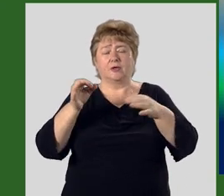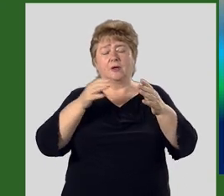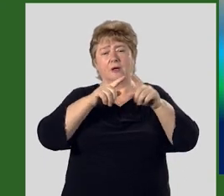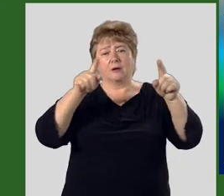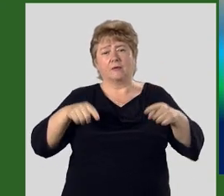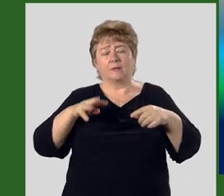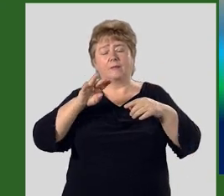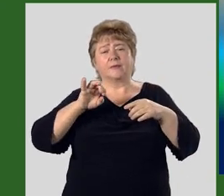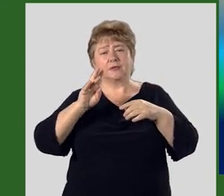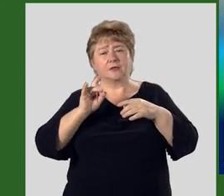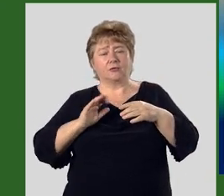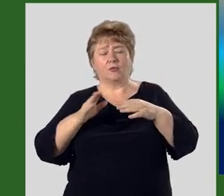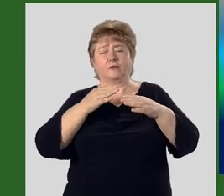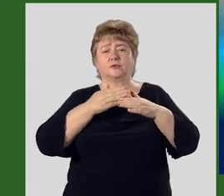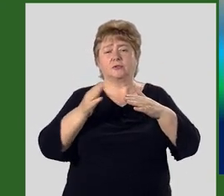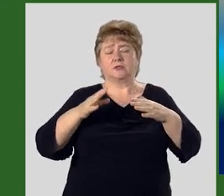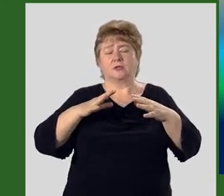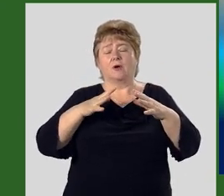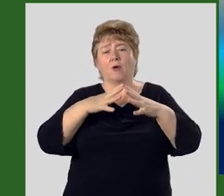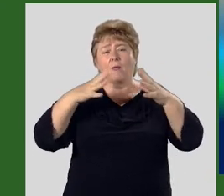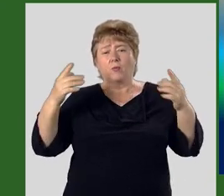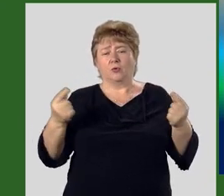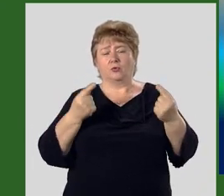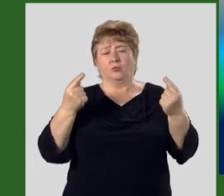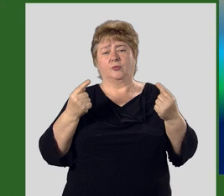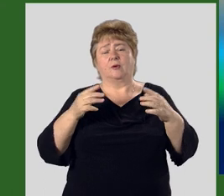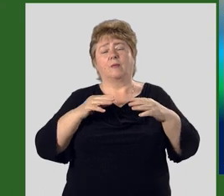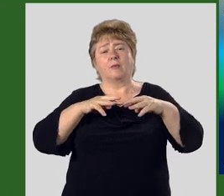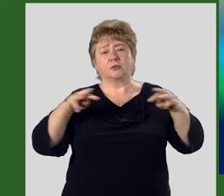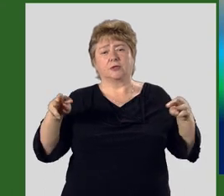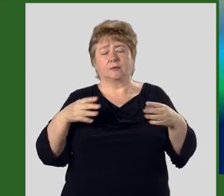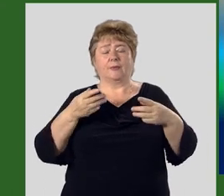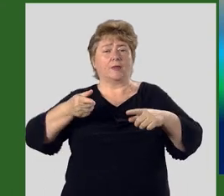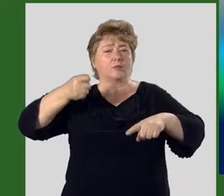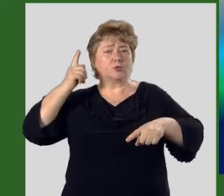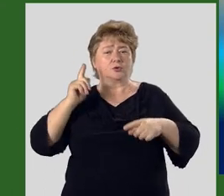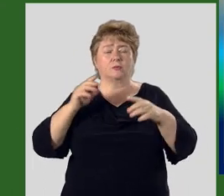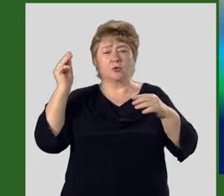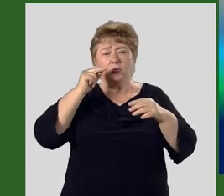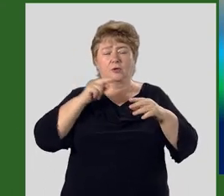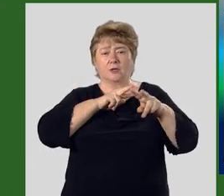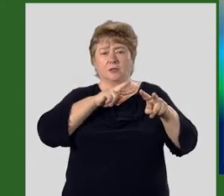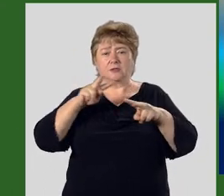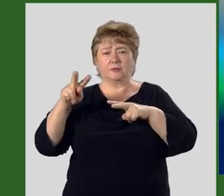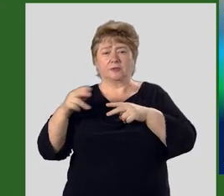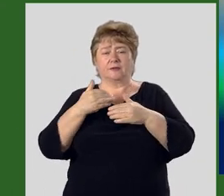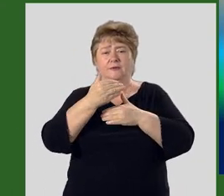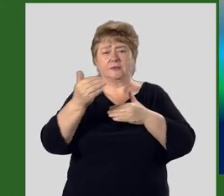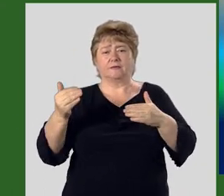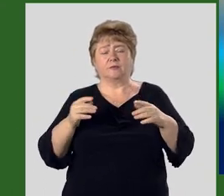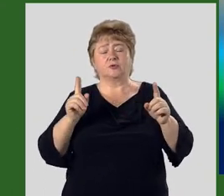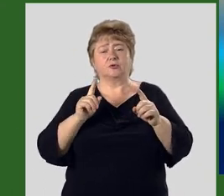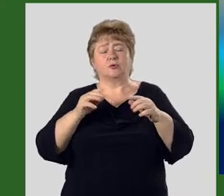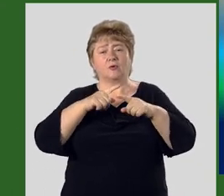карту материков и их частей в более крупном масштабе. На прошлых уроках мы рассматривали с вами,